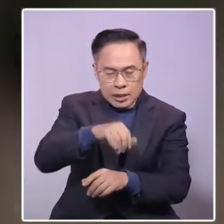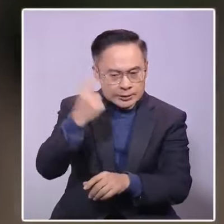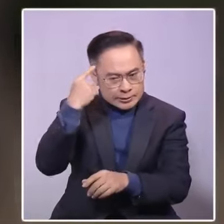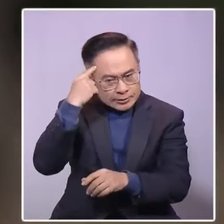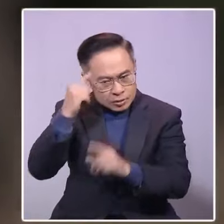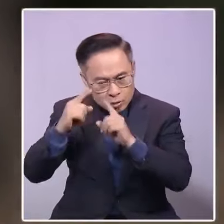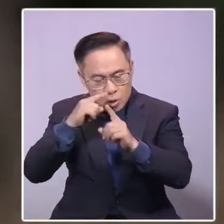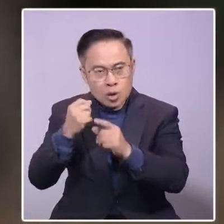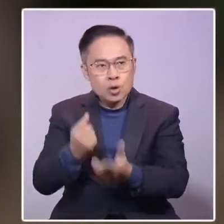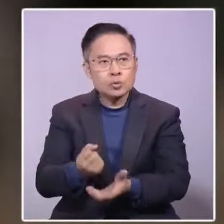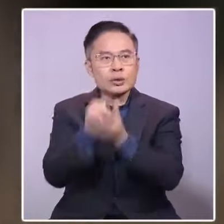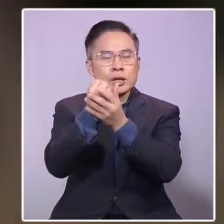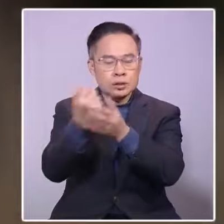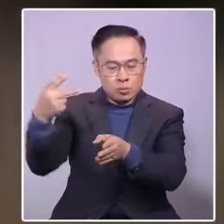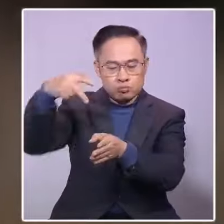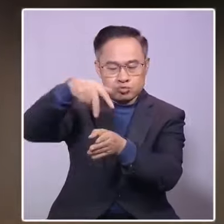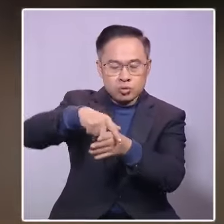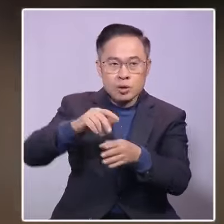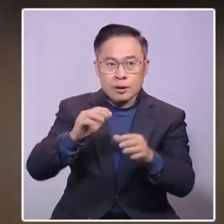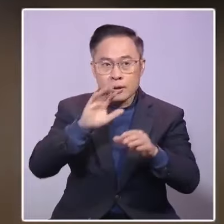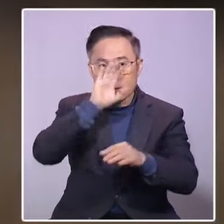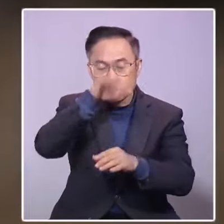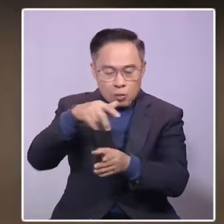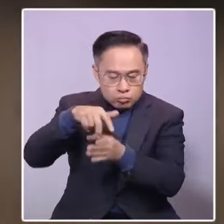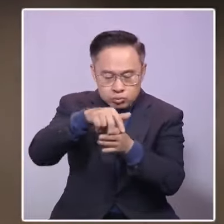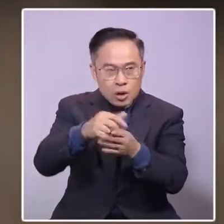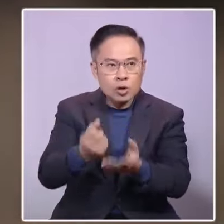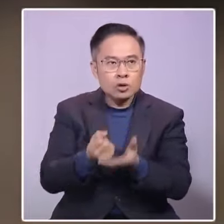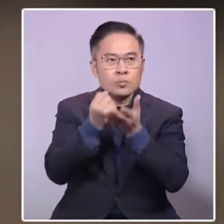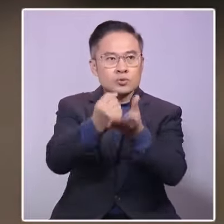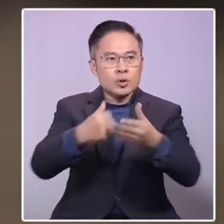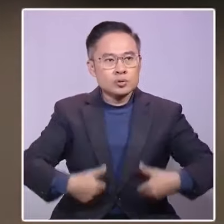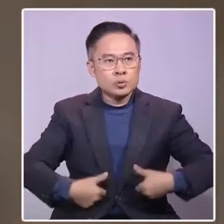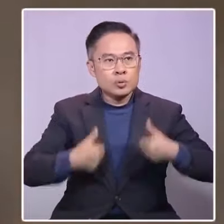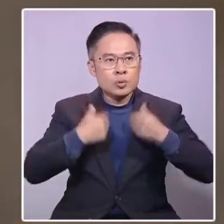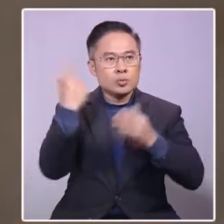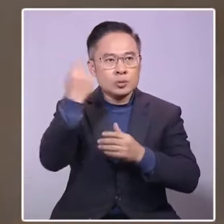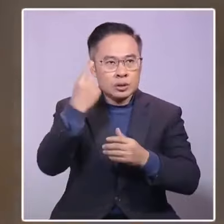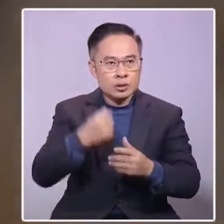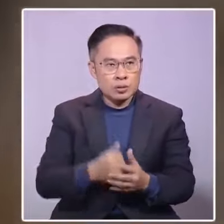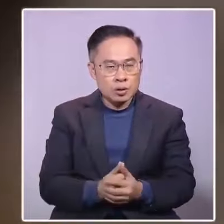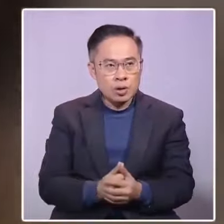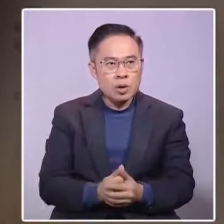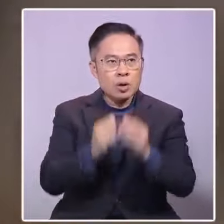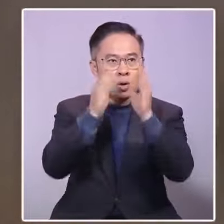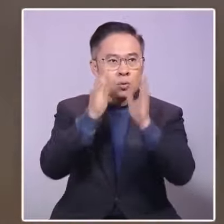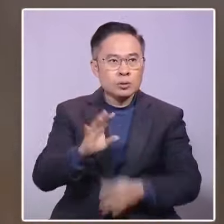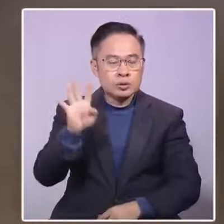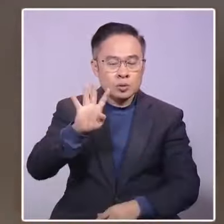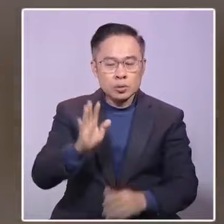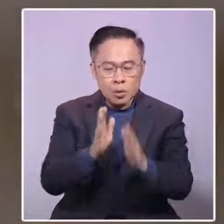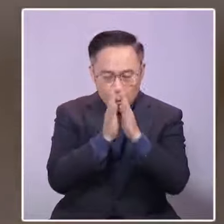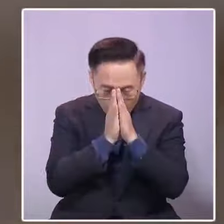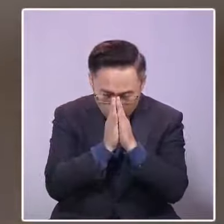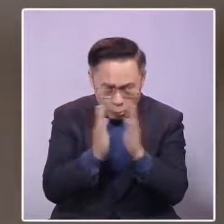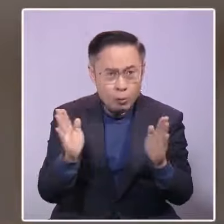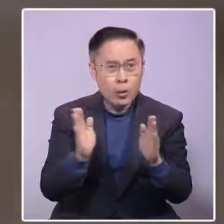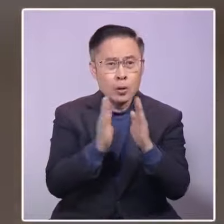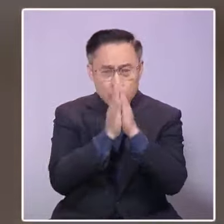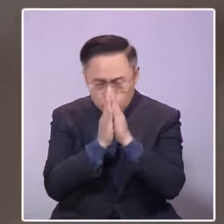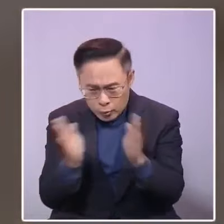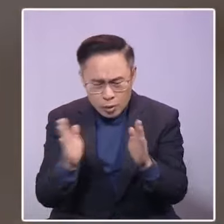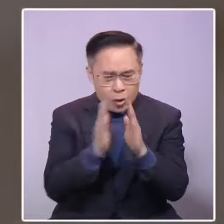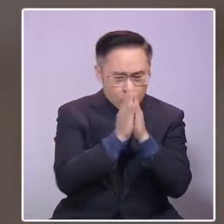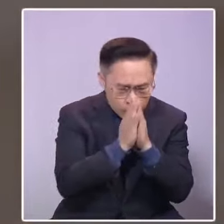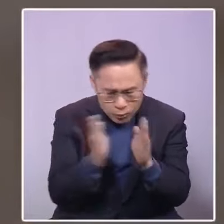นขึ้นมาบนฝั่งได้อย่างปลอดภัยนักท่องเที่ยวทั้ง4คนครับไม่มีอะไรจะพูดนอกจากคำว่าขอบคุณขอบคุณ